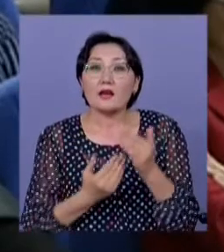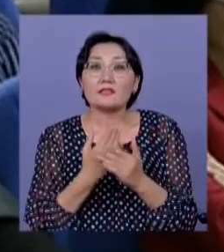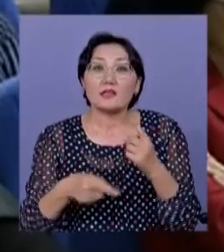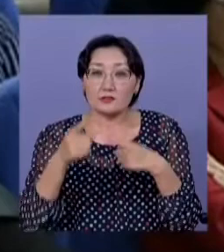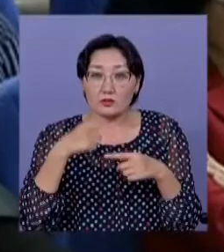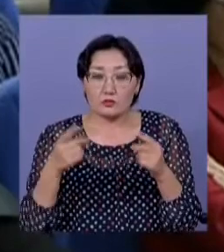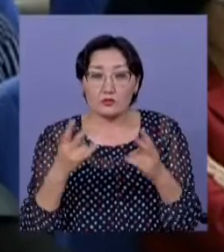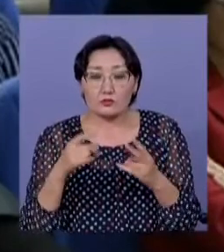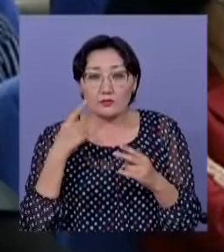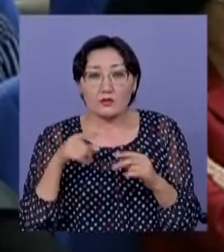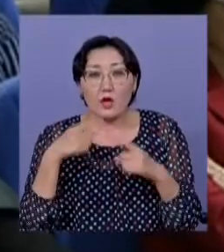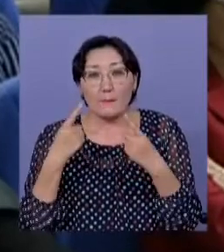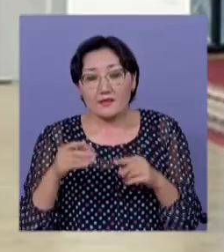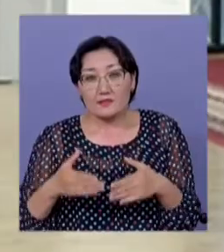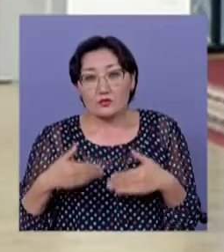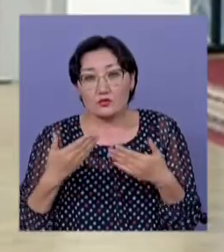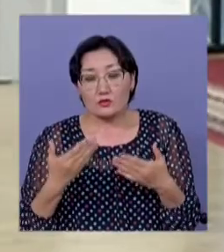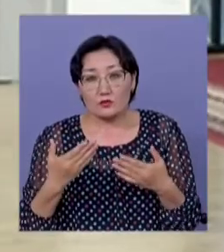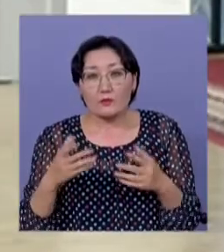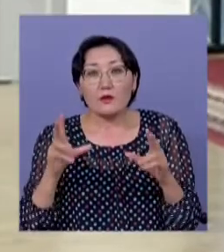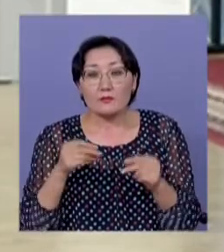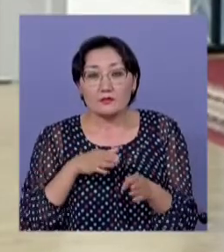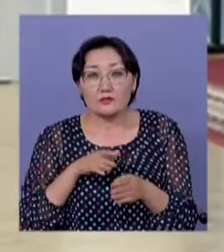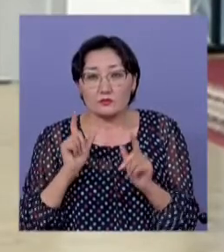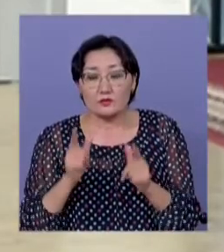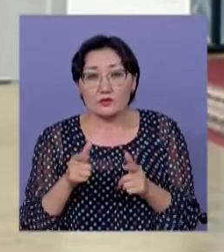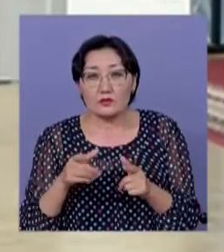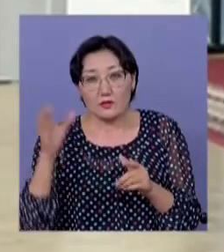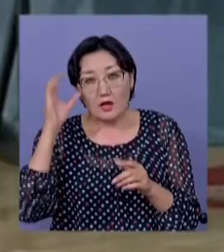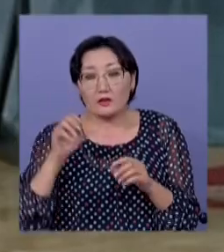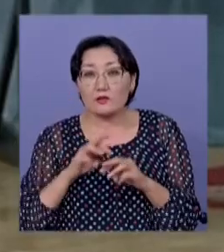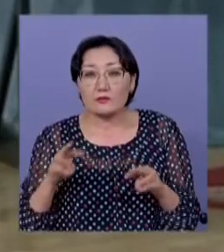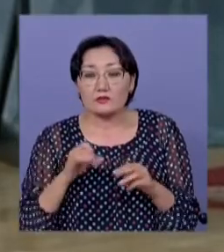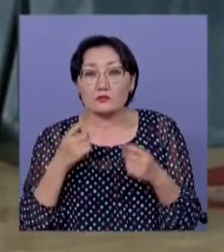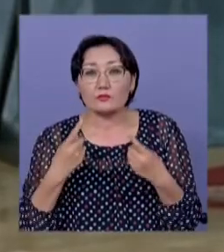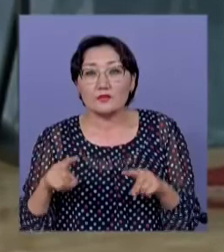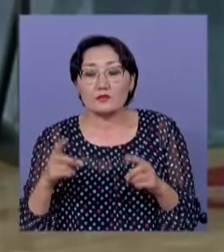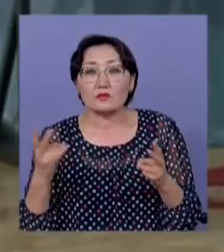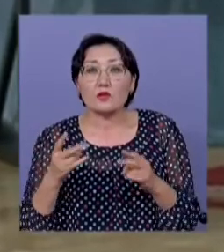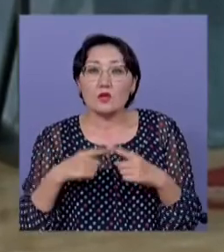болды. Қатысушылардың басқа да ұсыныстары бір ауыздан мақұлданып, білім және ғылым министрлігіне және